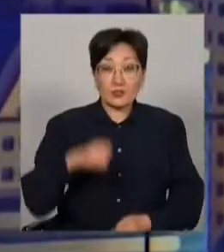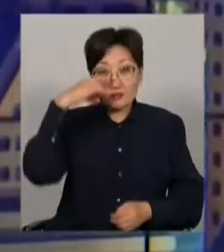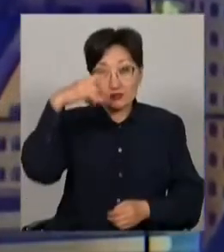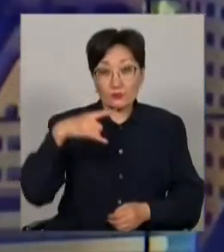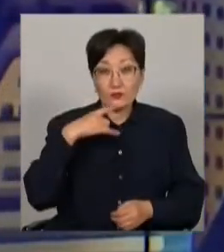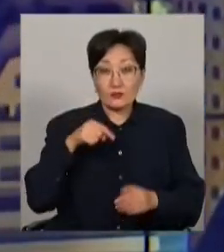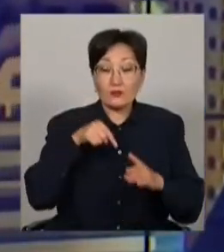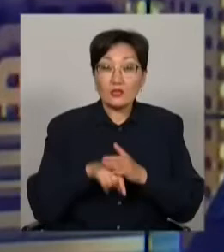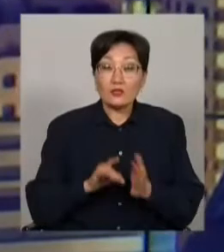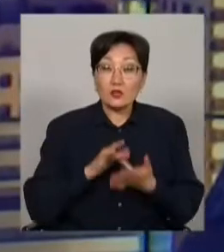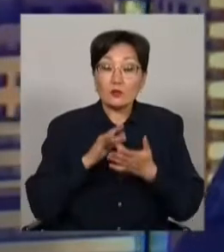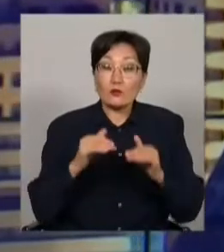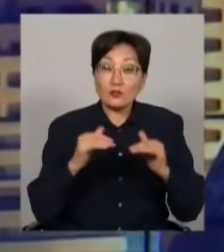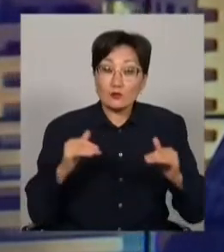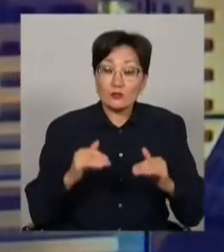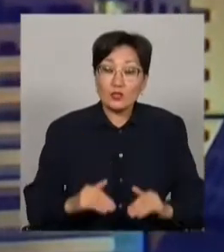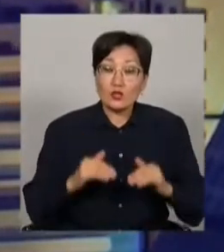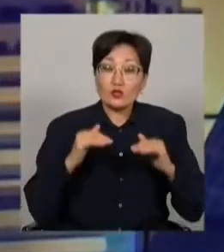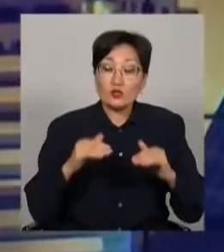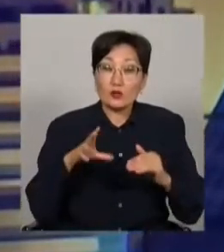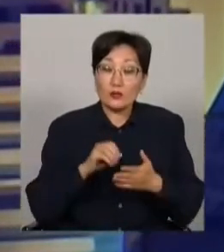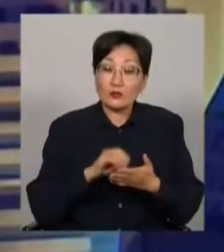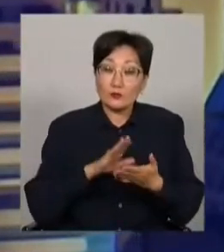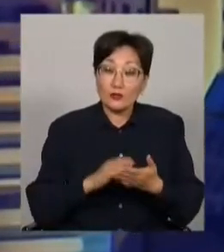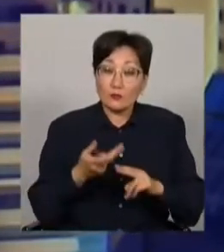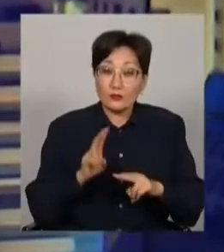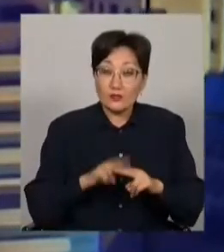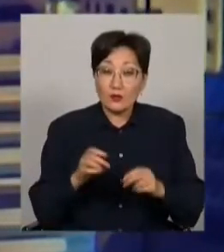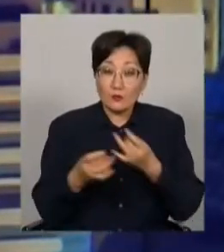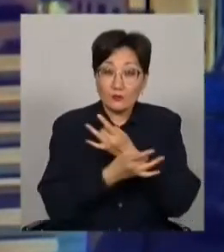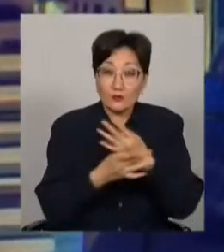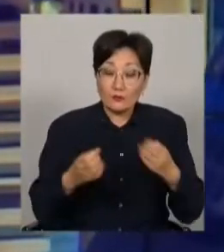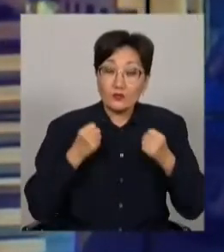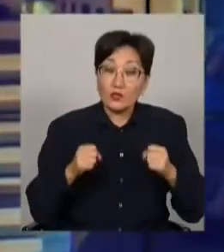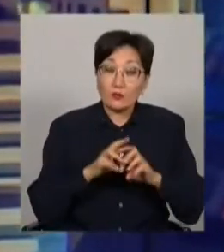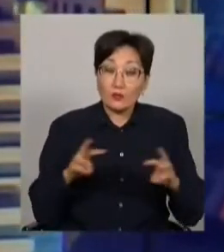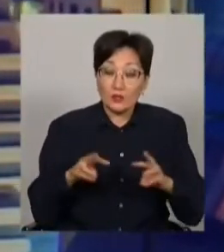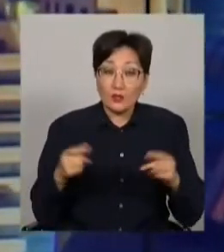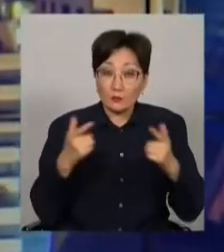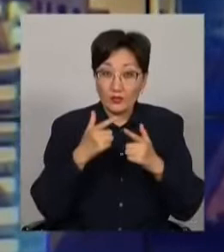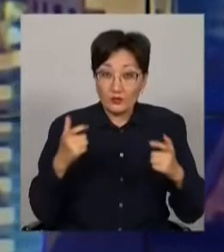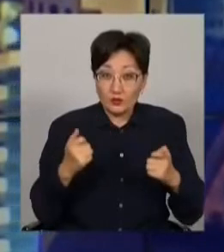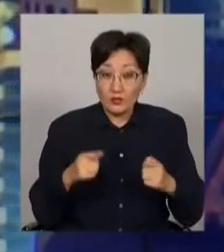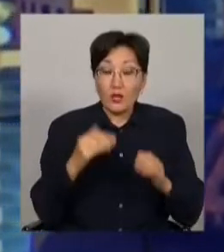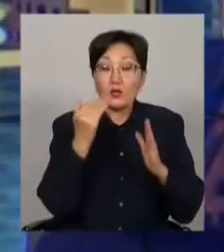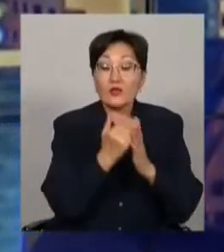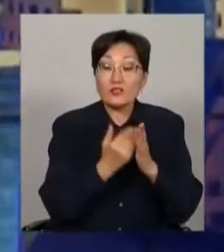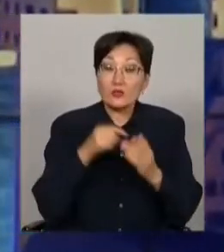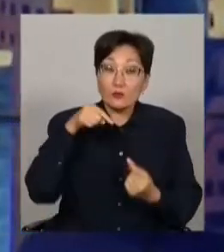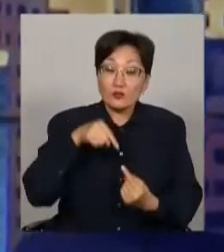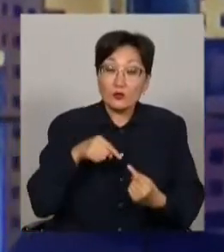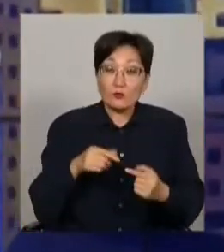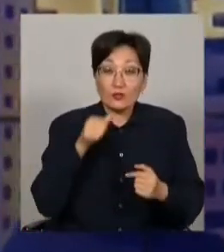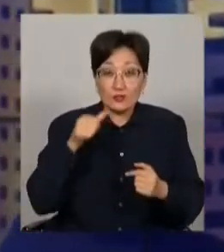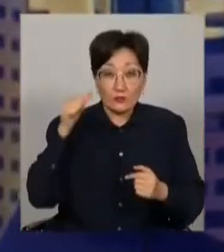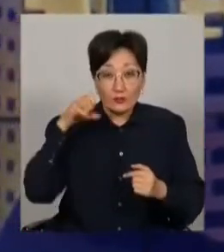Қазақстанда ішкі туризм деңгейі рекордтық көрсеткішке жетті. Бұл туралы мәдениет және спорт министрлігі мәлімдеді. Статистикаға сүйенсек,